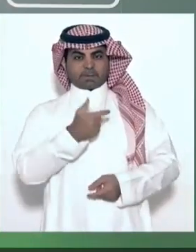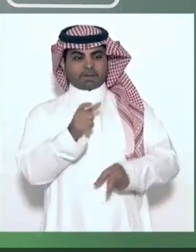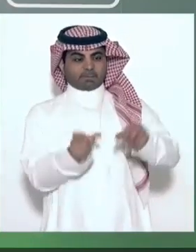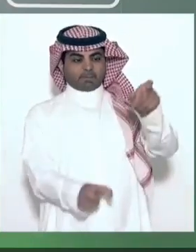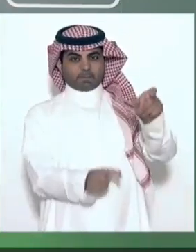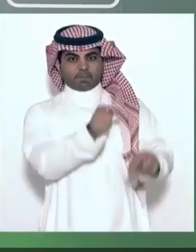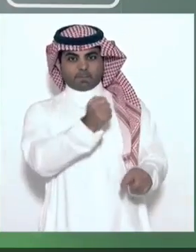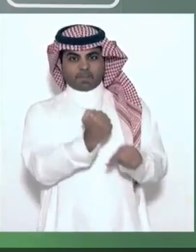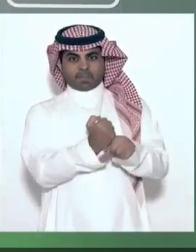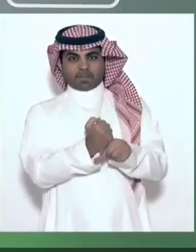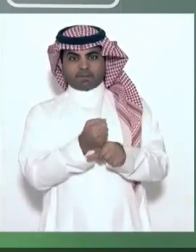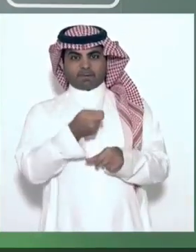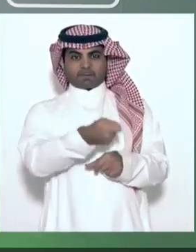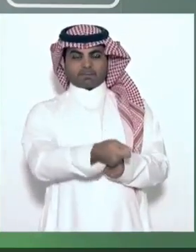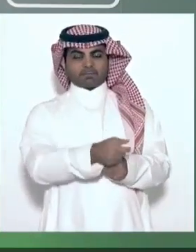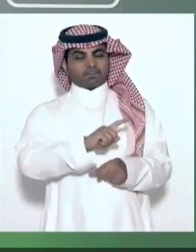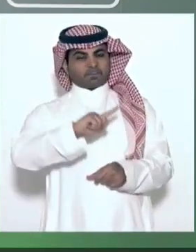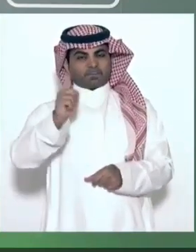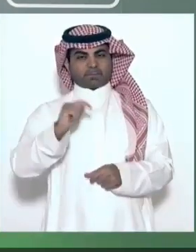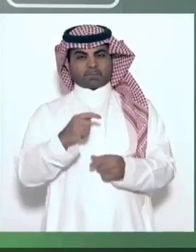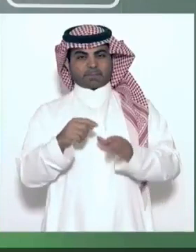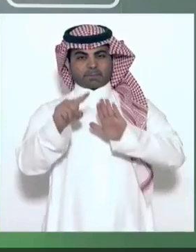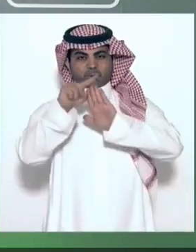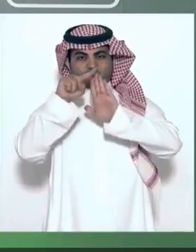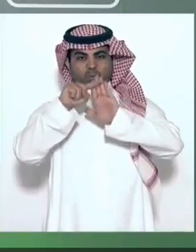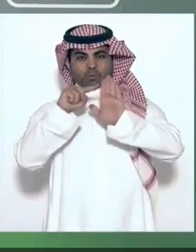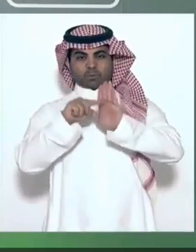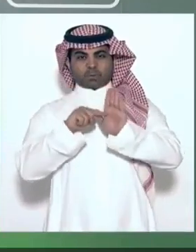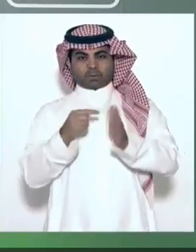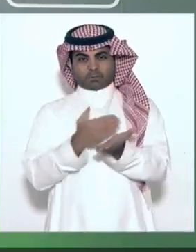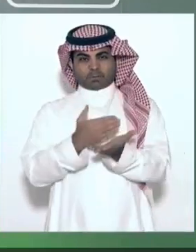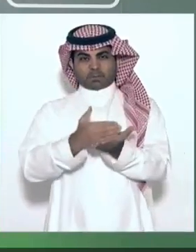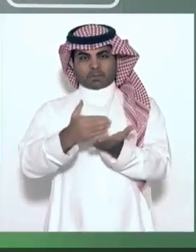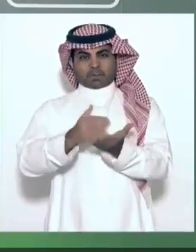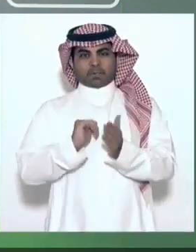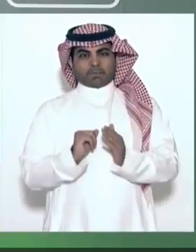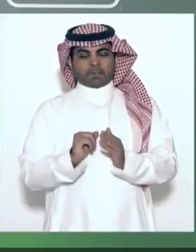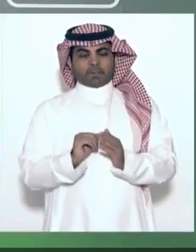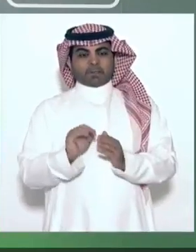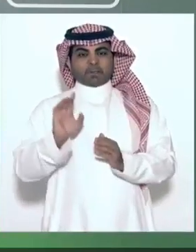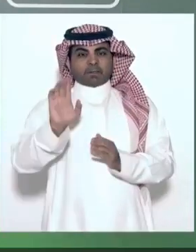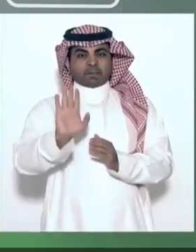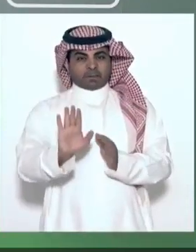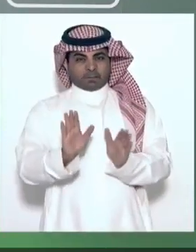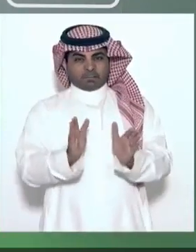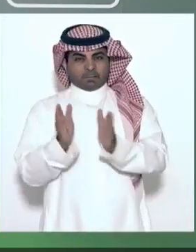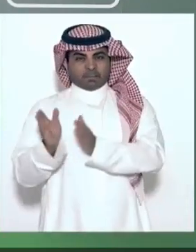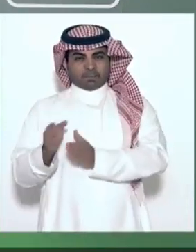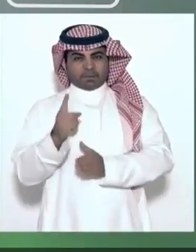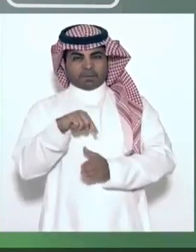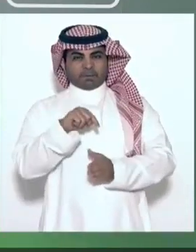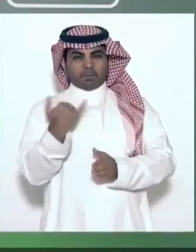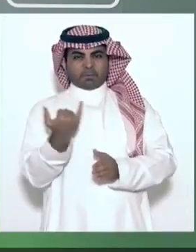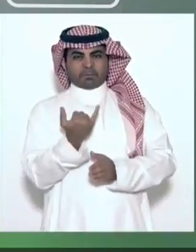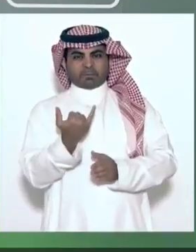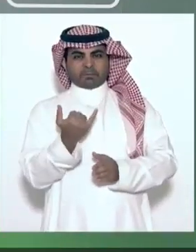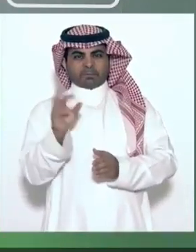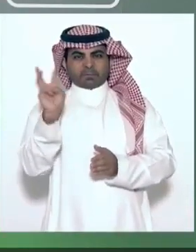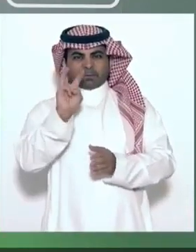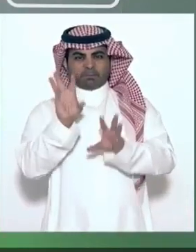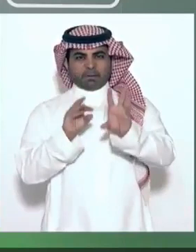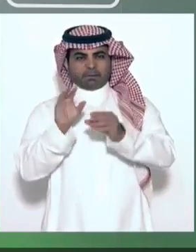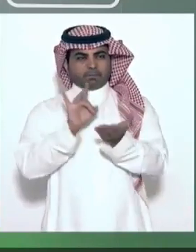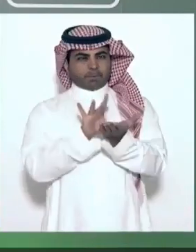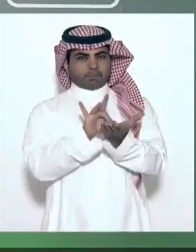للموظف المدعوم. طبعا في شروط معينة سنتكلم عنها لاحقا، لكن الهدف الأساسي هو